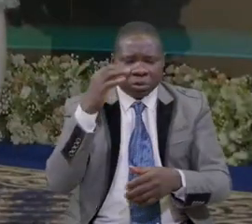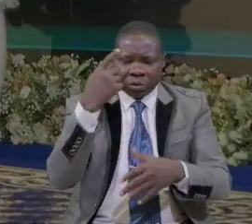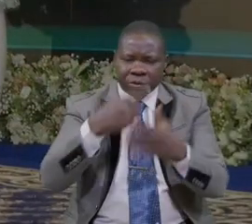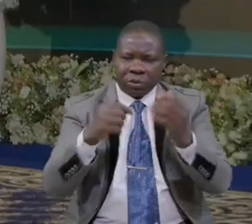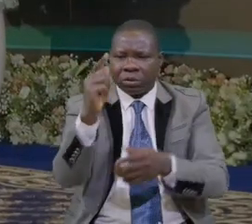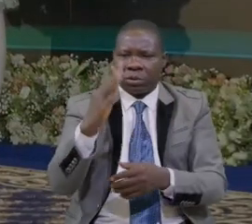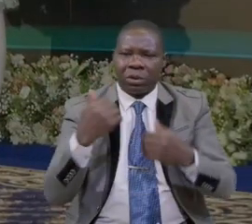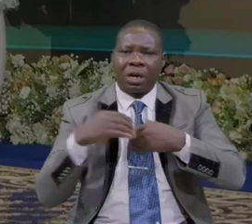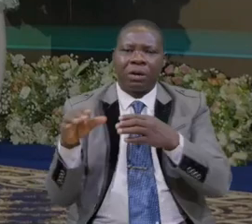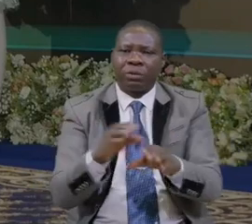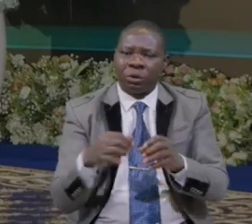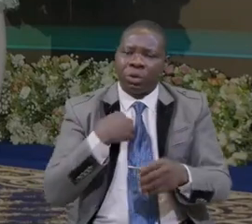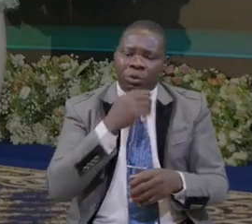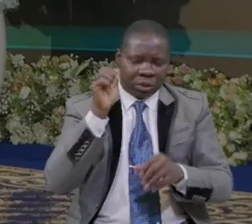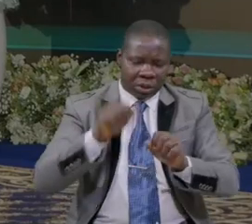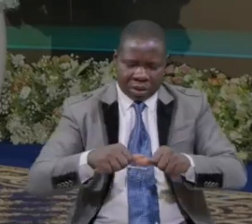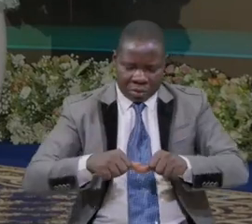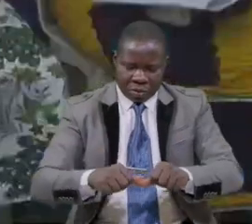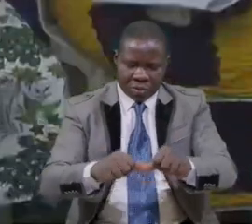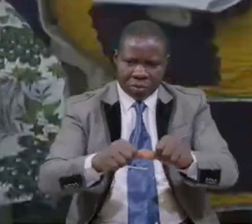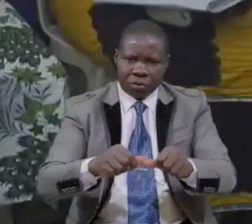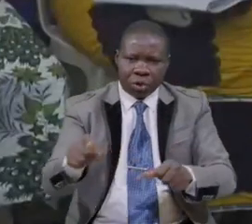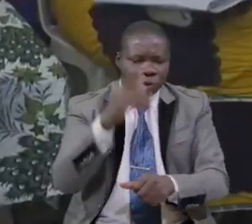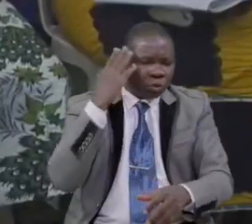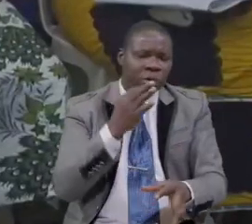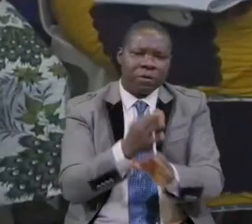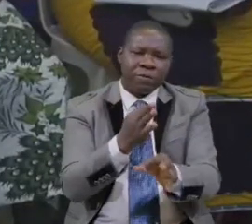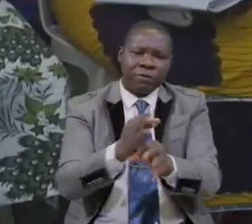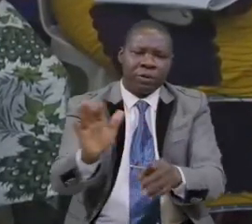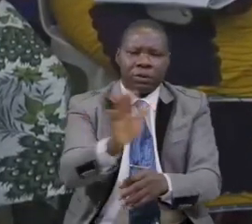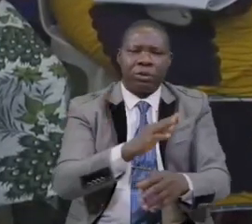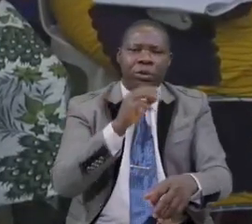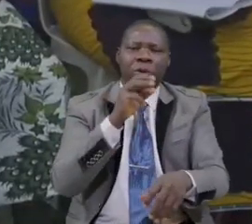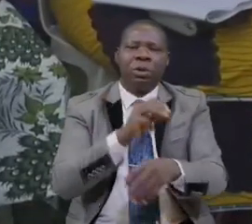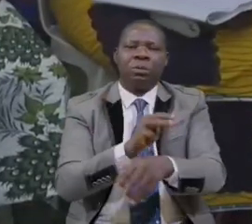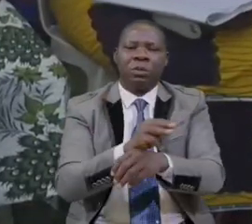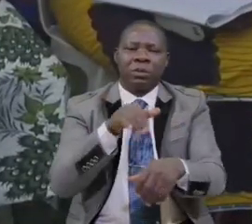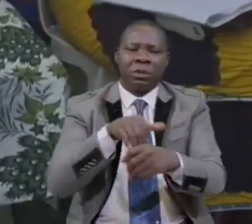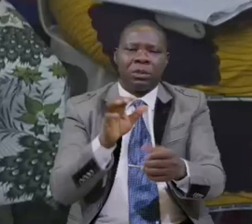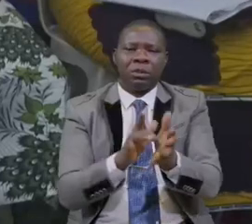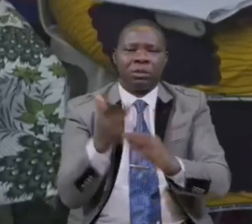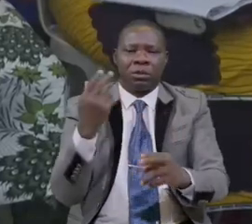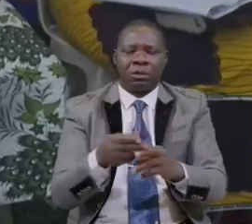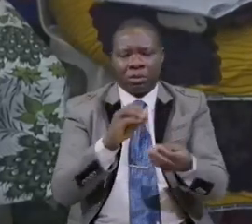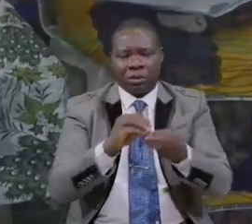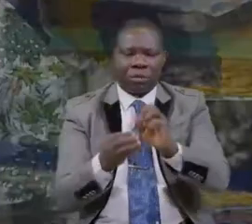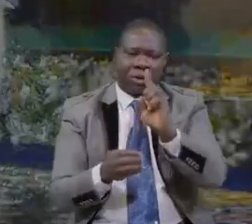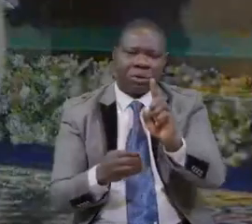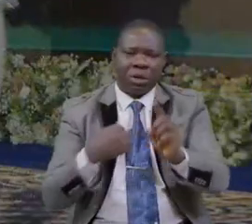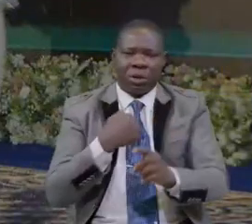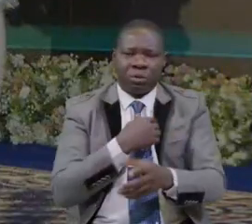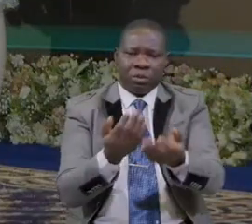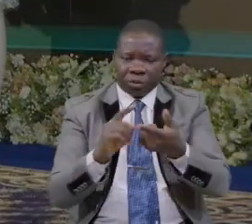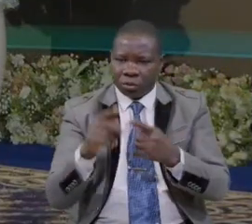pouvons maintenant aller et tu vas accomplir ton ministère. Premier point donc, la